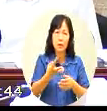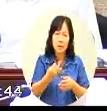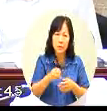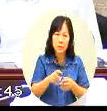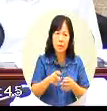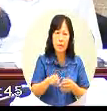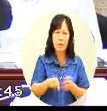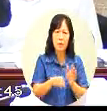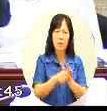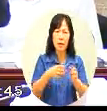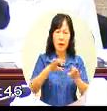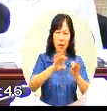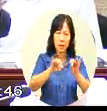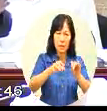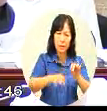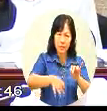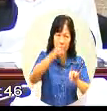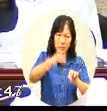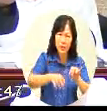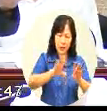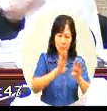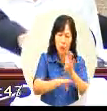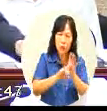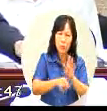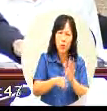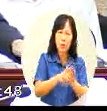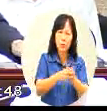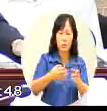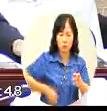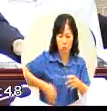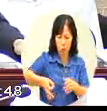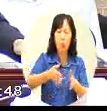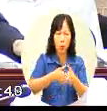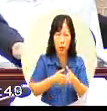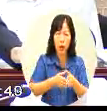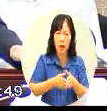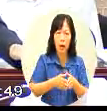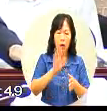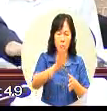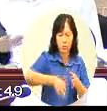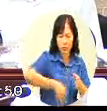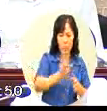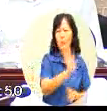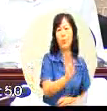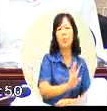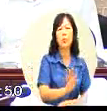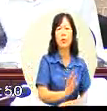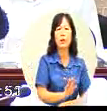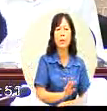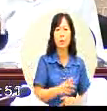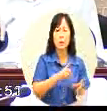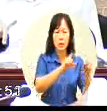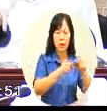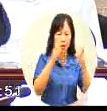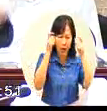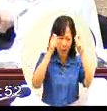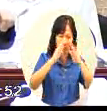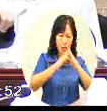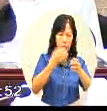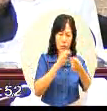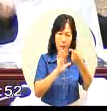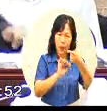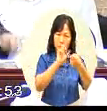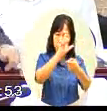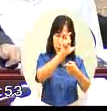个地价税有些是要缴税的，有些是不要缴税。依据我们高雄市有60%都不